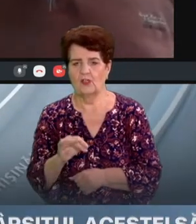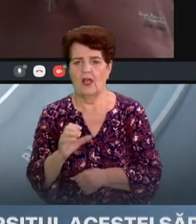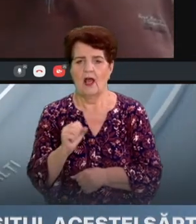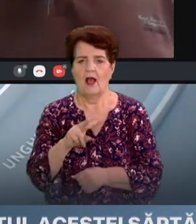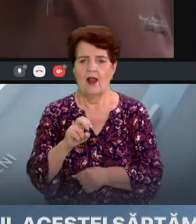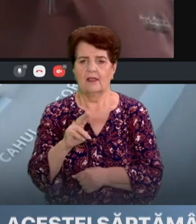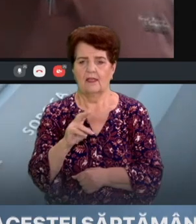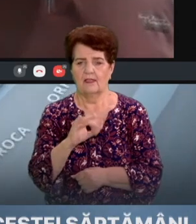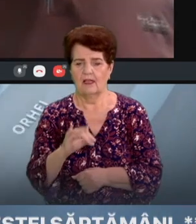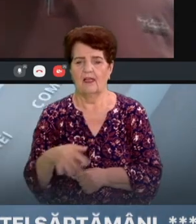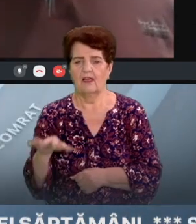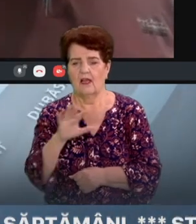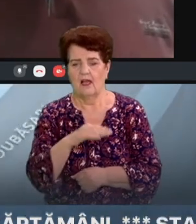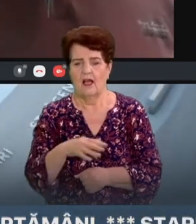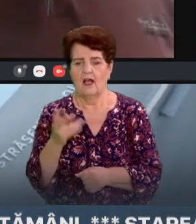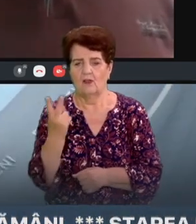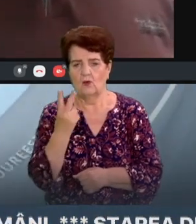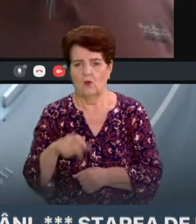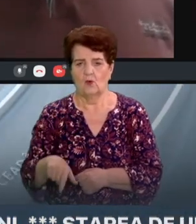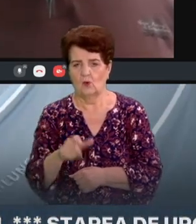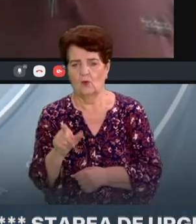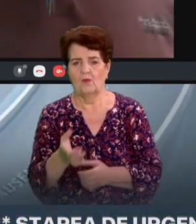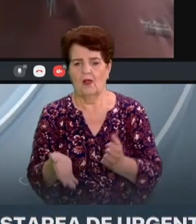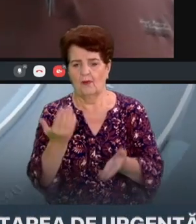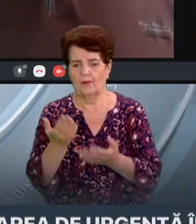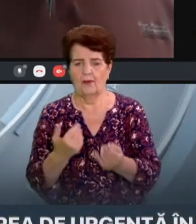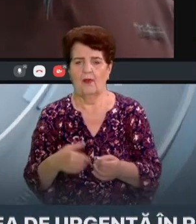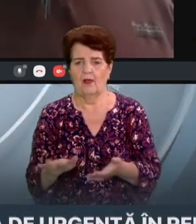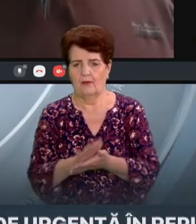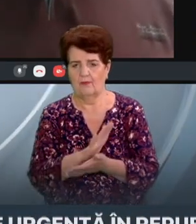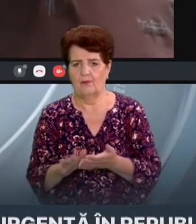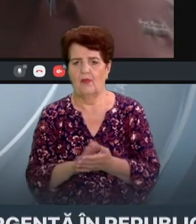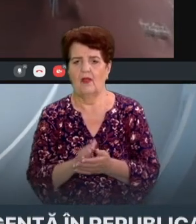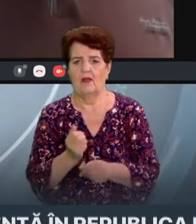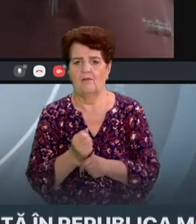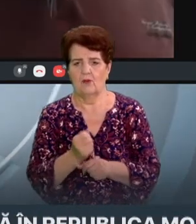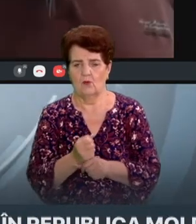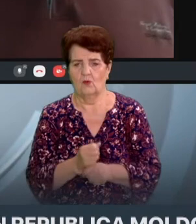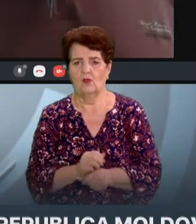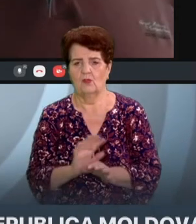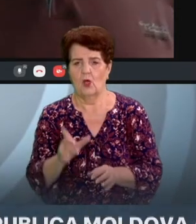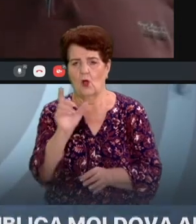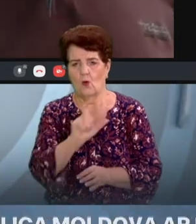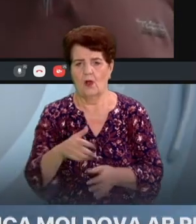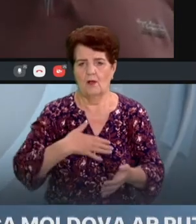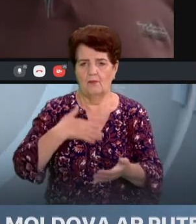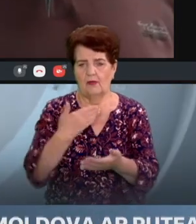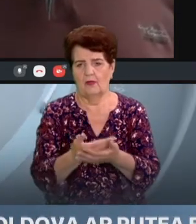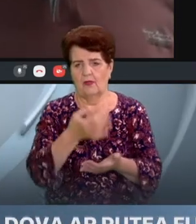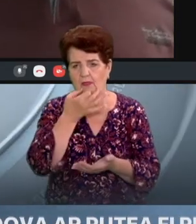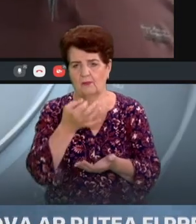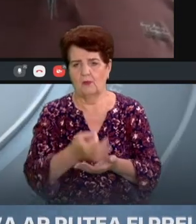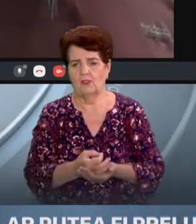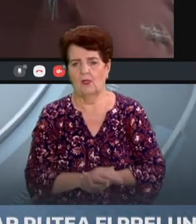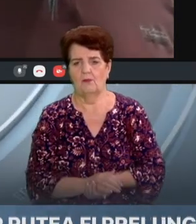ambele. Mulțumesc EGSU-ul, poliției, structurilor locale, întreprindere municipală. Oamenii sunt foarte, foarte responsabili